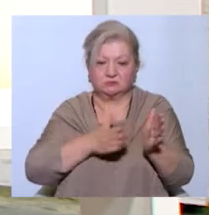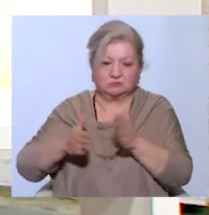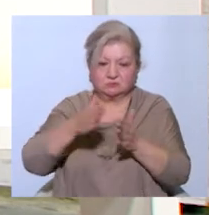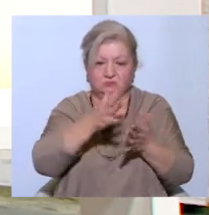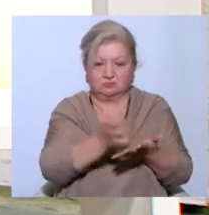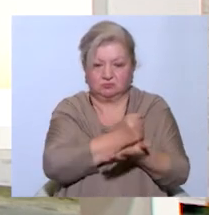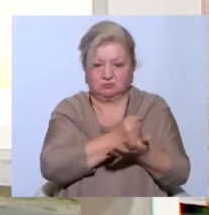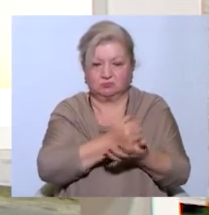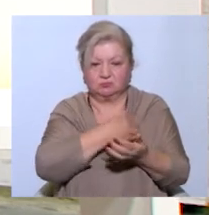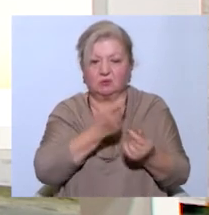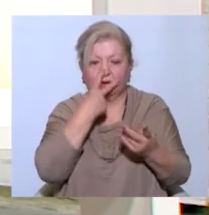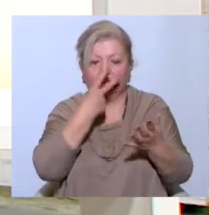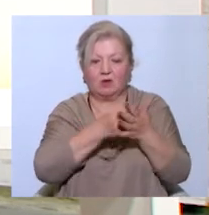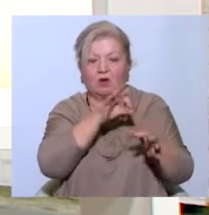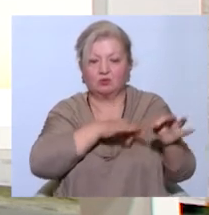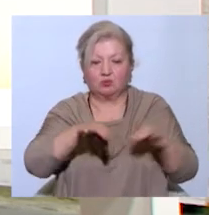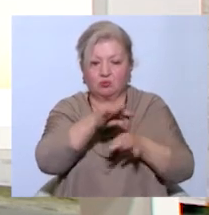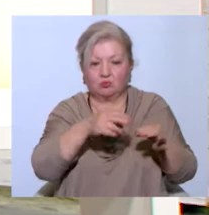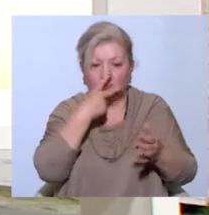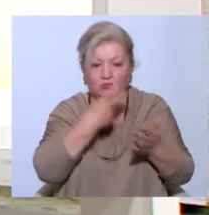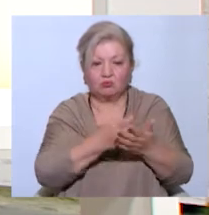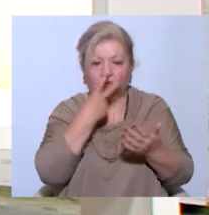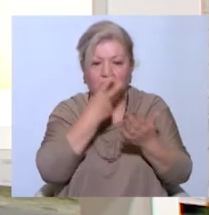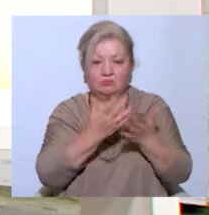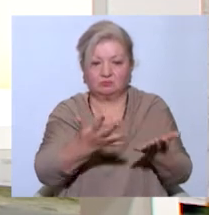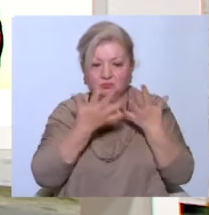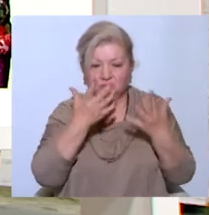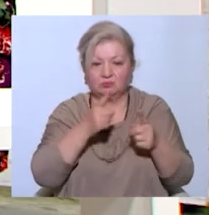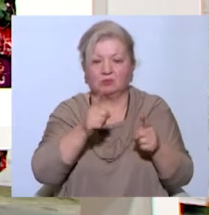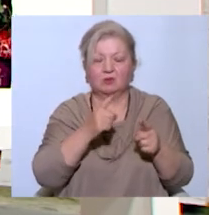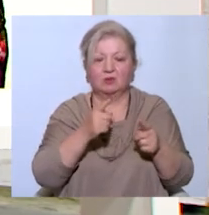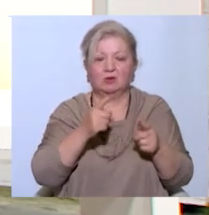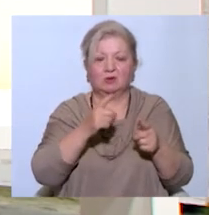უფრო თვალსაჩინოდ ჩვენ ვისაუბროთ ქვეყნის ტერიტორიაზე, ქვეყნის